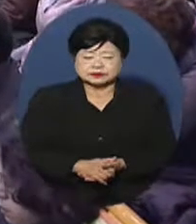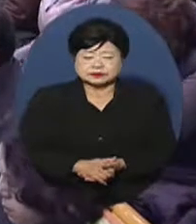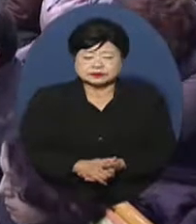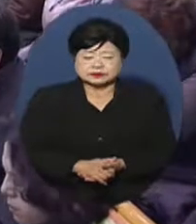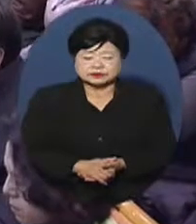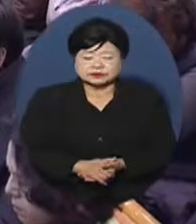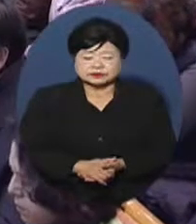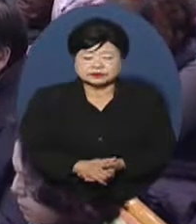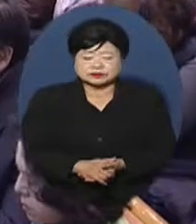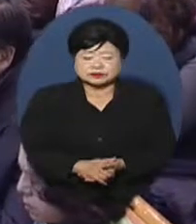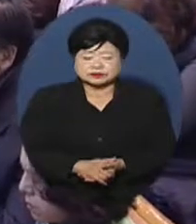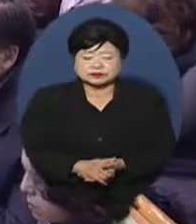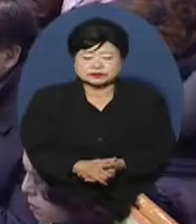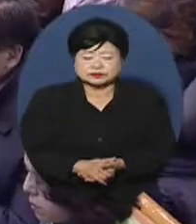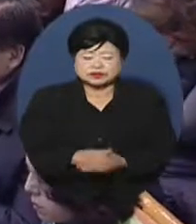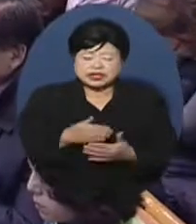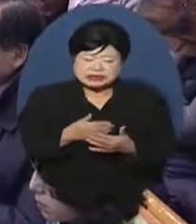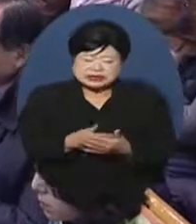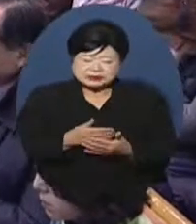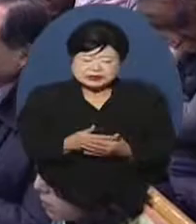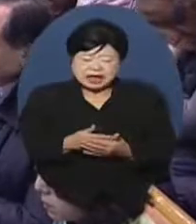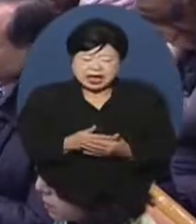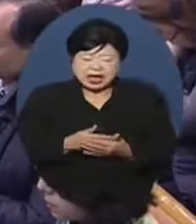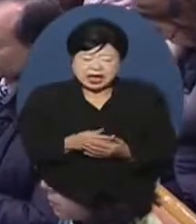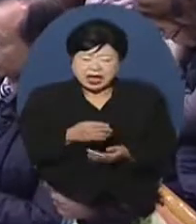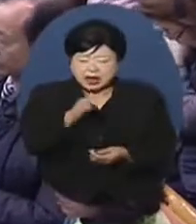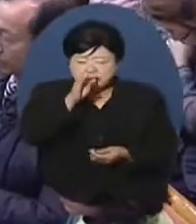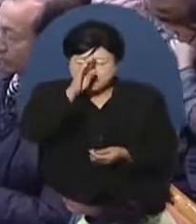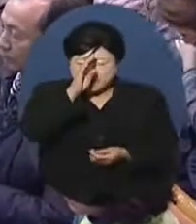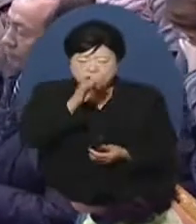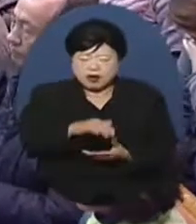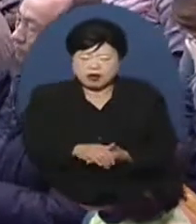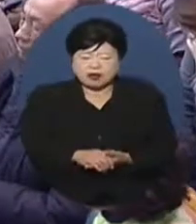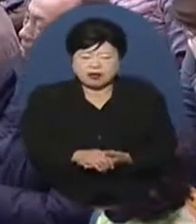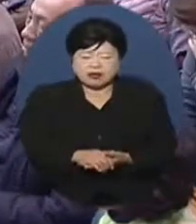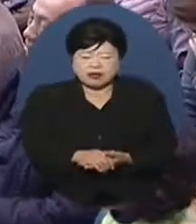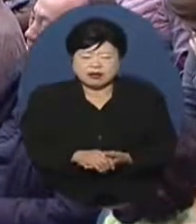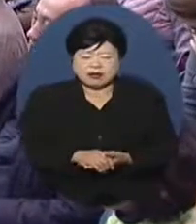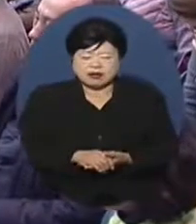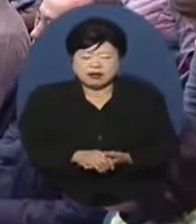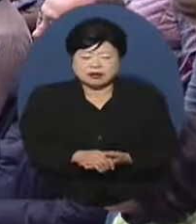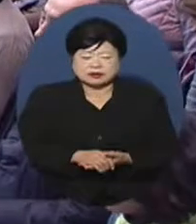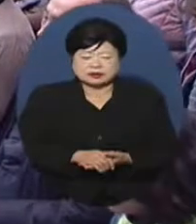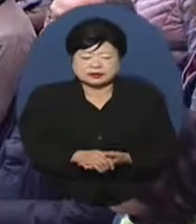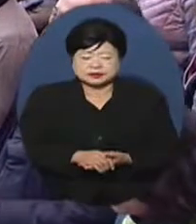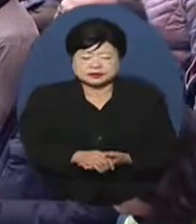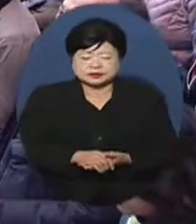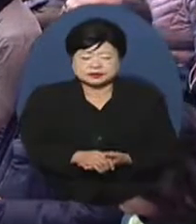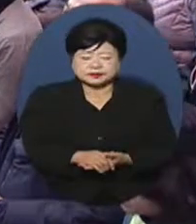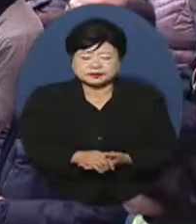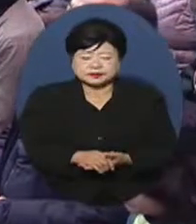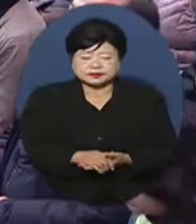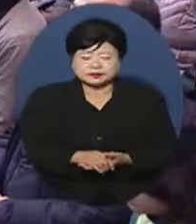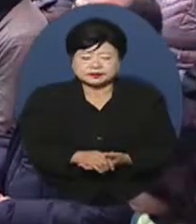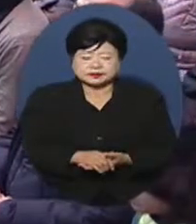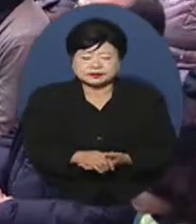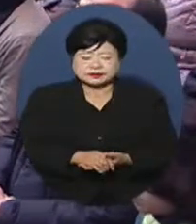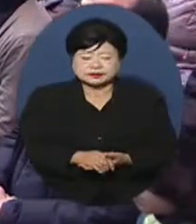그 얘기 돈 이 교회 또는